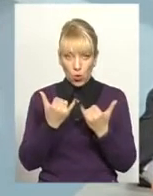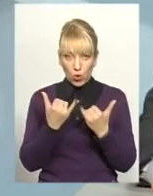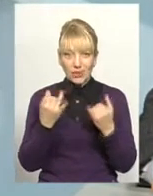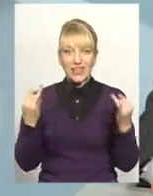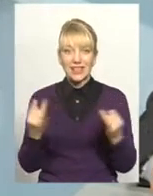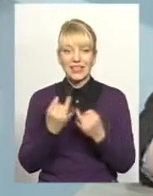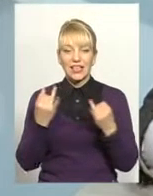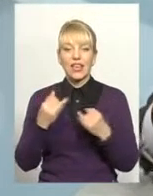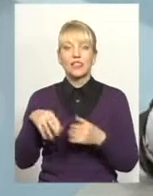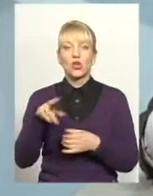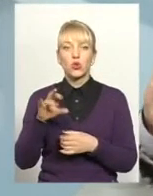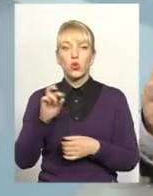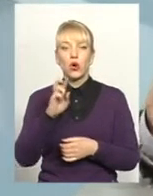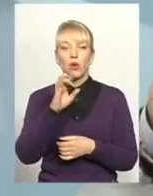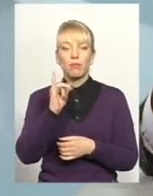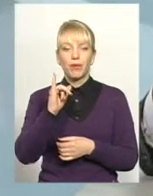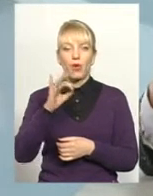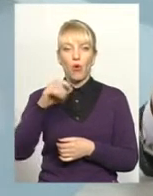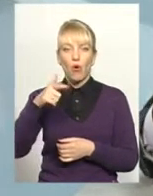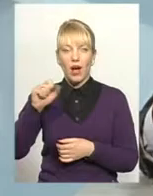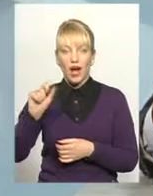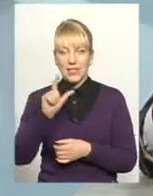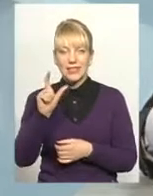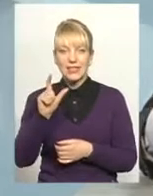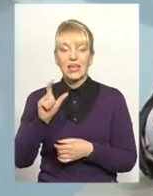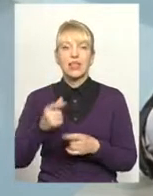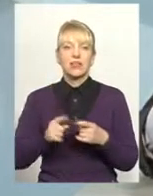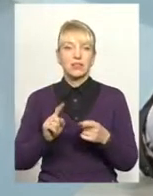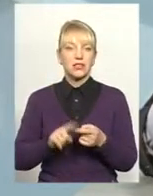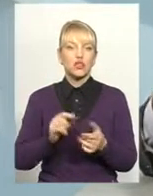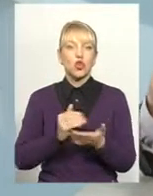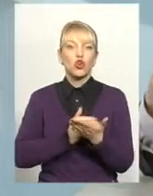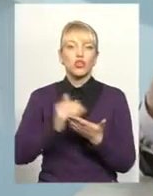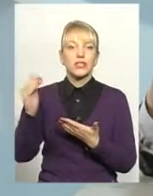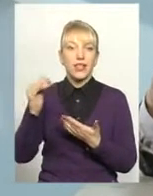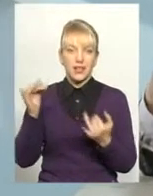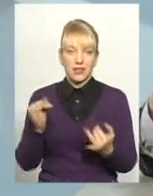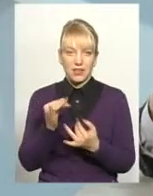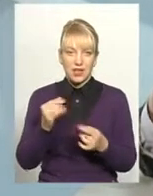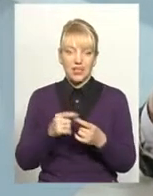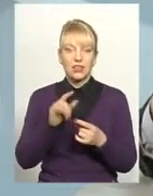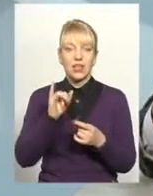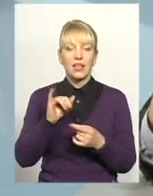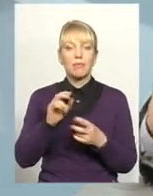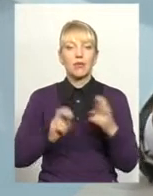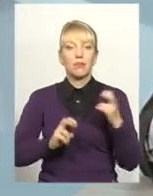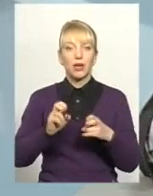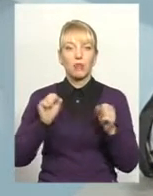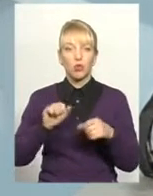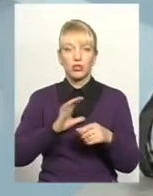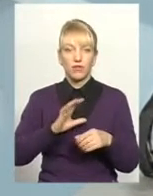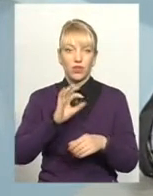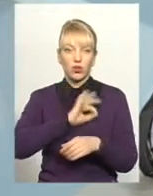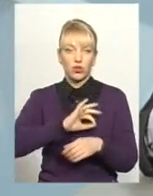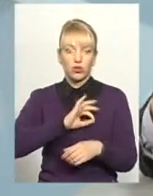установок зростає. Мало того, сільгосппідприємство може використовувати біогаз для заправки